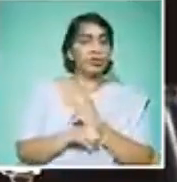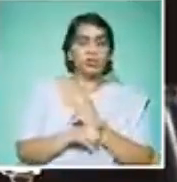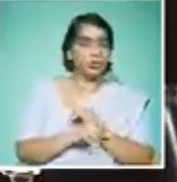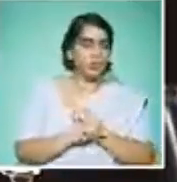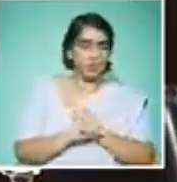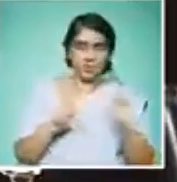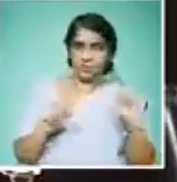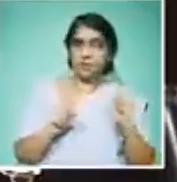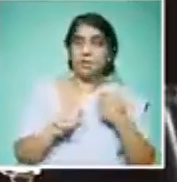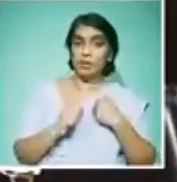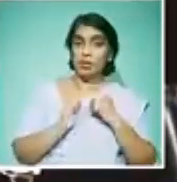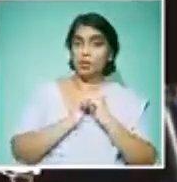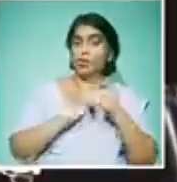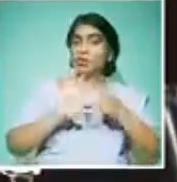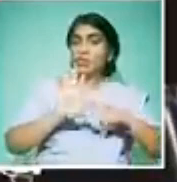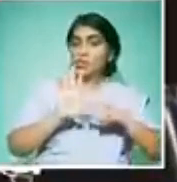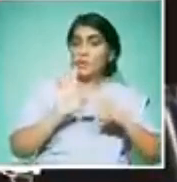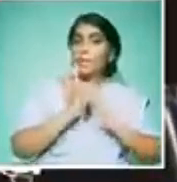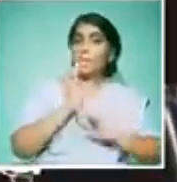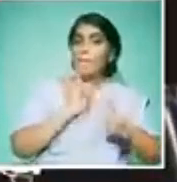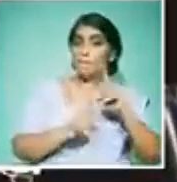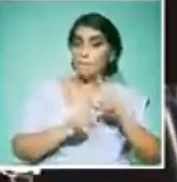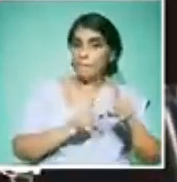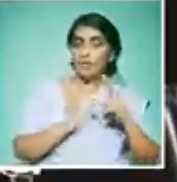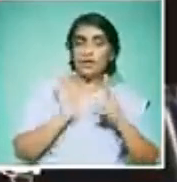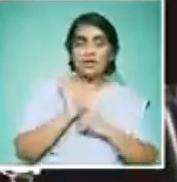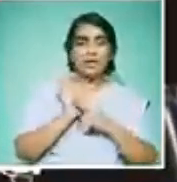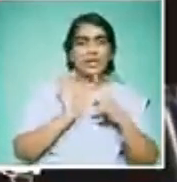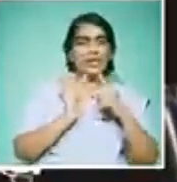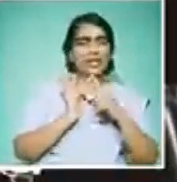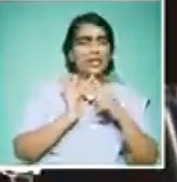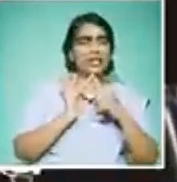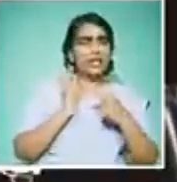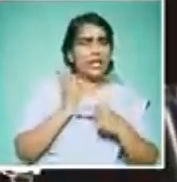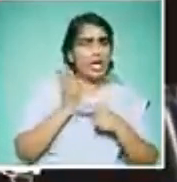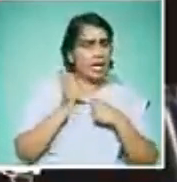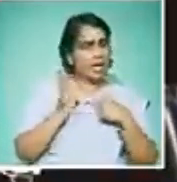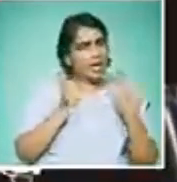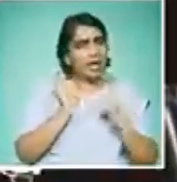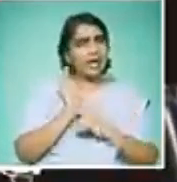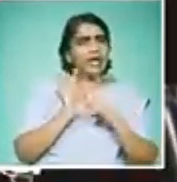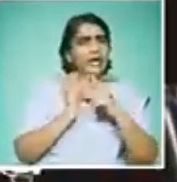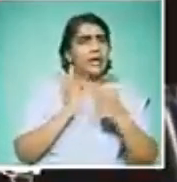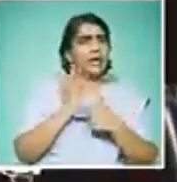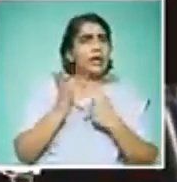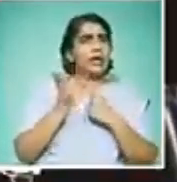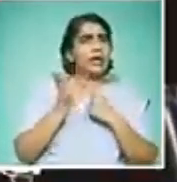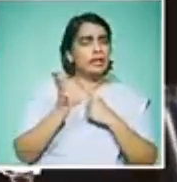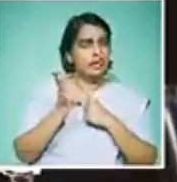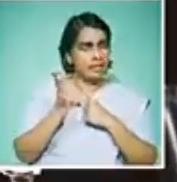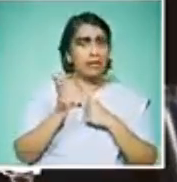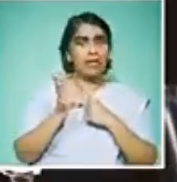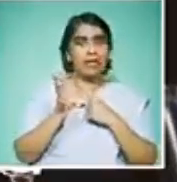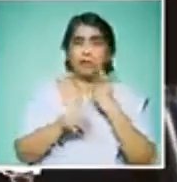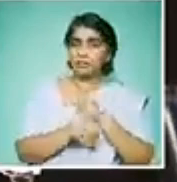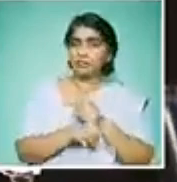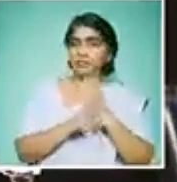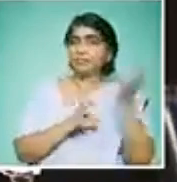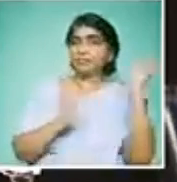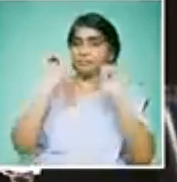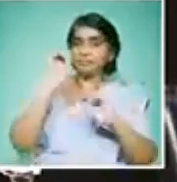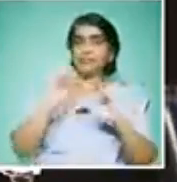එදා. අපි වෘත්තීය පුහුණු අමාත්‍යංශයේ වීටේකේ හරි නයිටේකේ හරි කාර්මික විද්‍යාලවල හිටපු ගුරුවරු